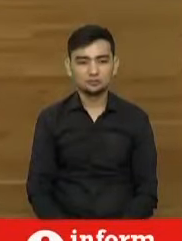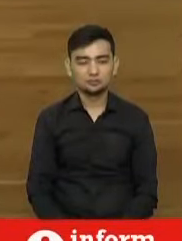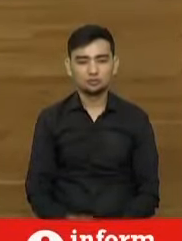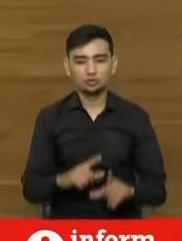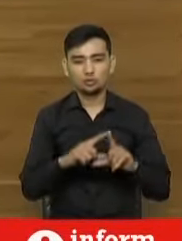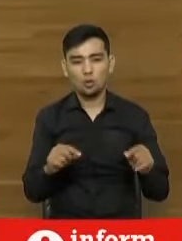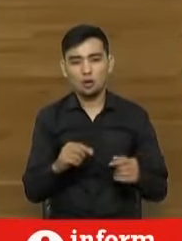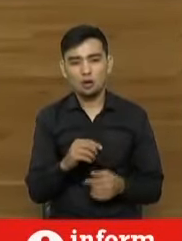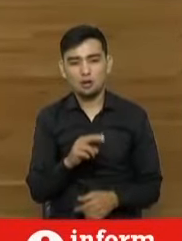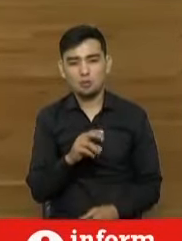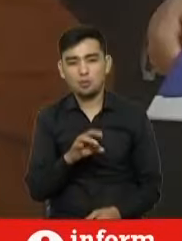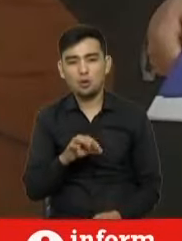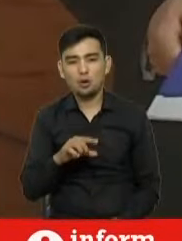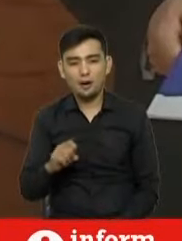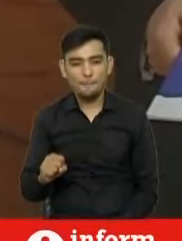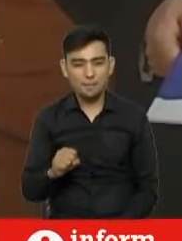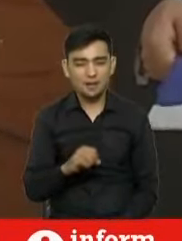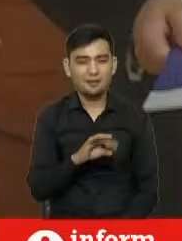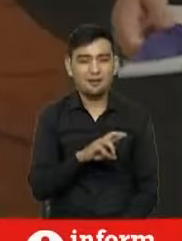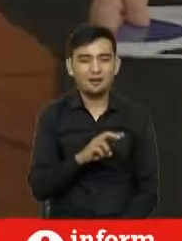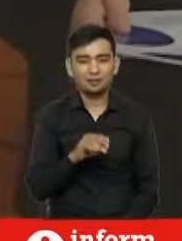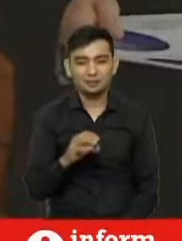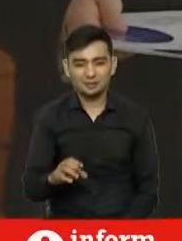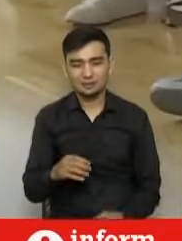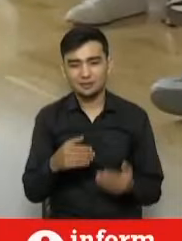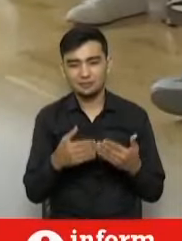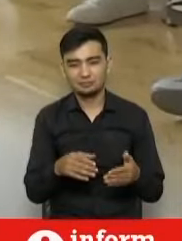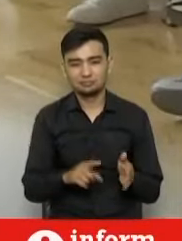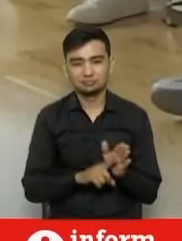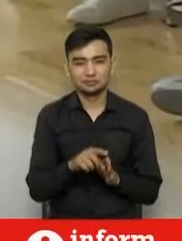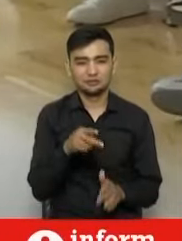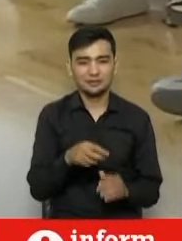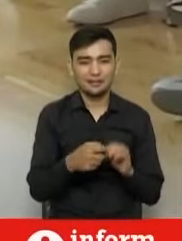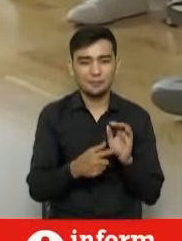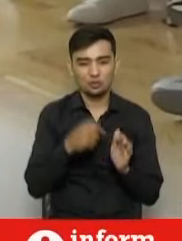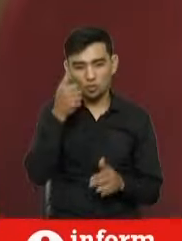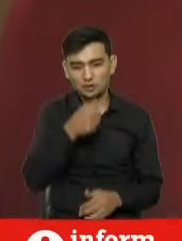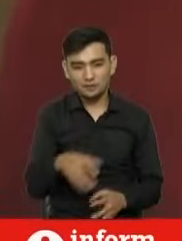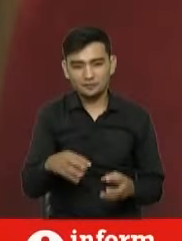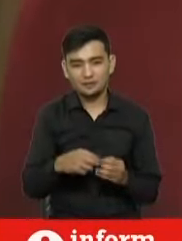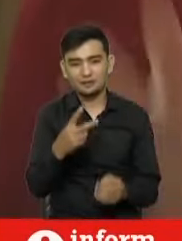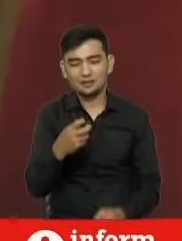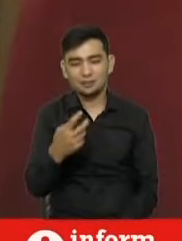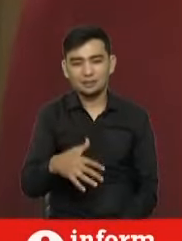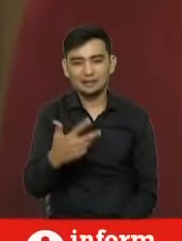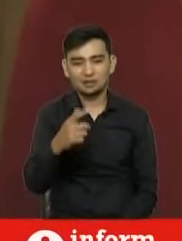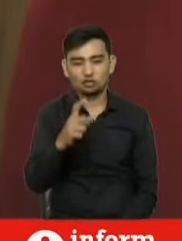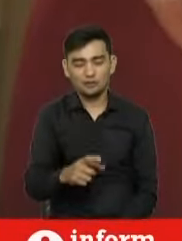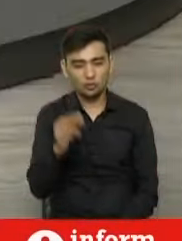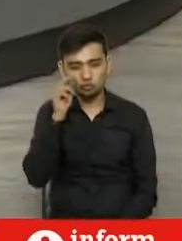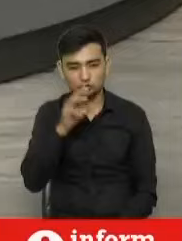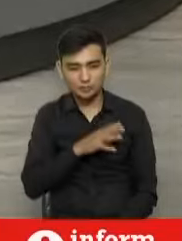Школа программирования Яндекса была запущена в Казахстане в 2017 году. За это время в ней обучились 253 человека. В этом